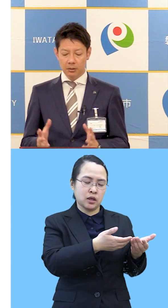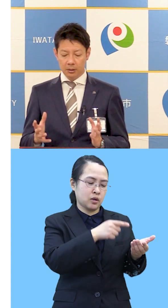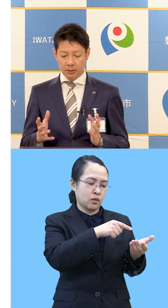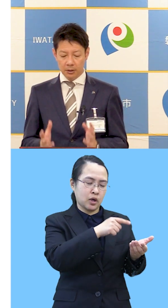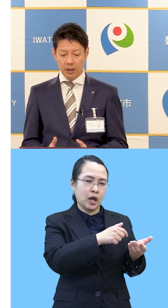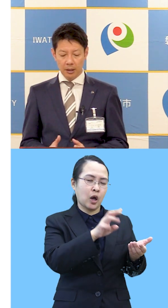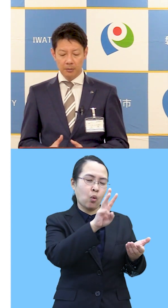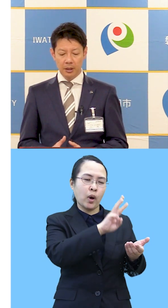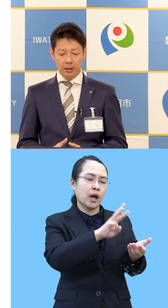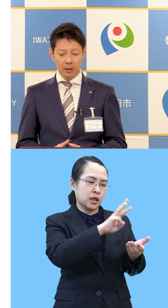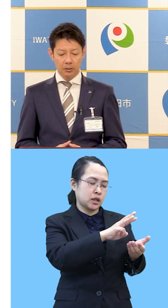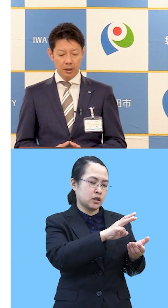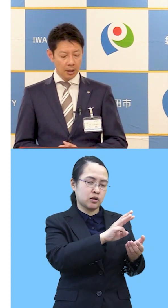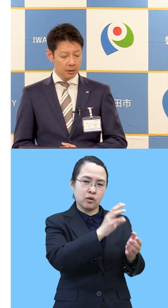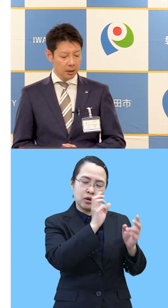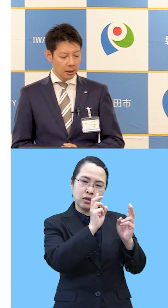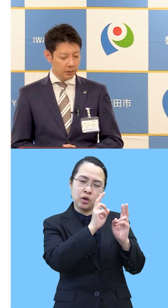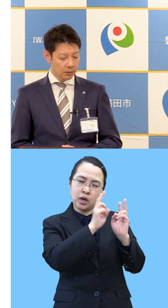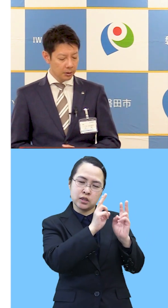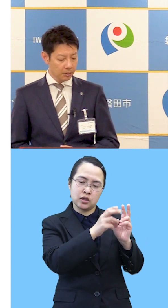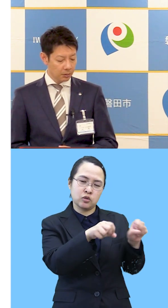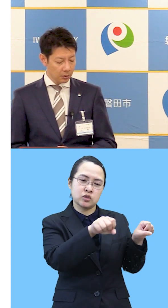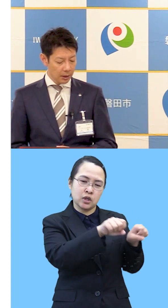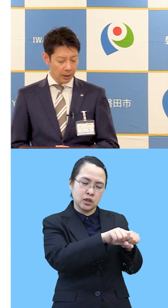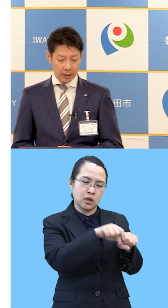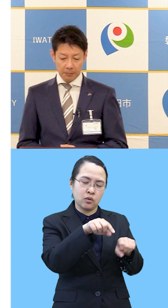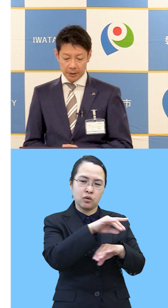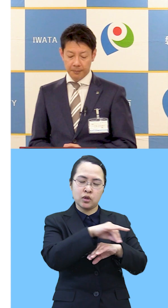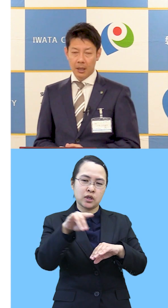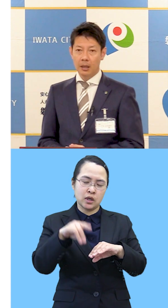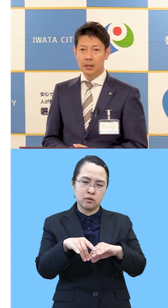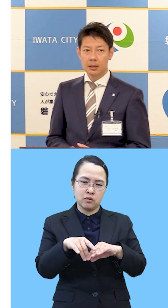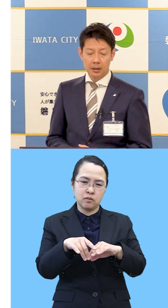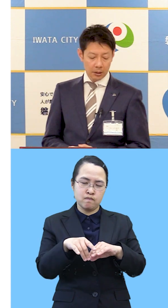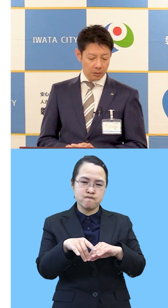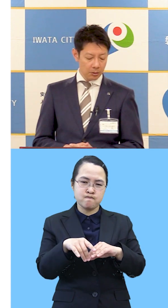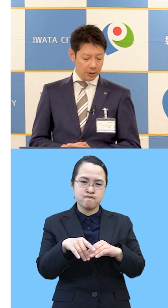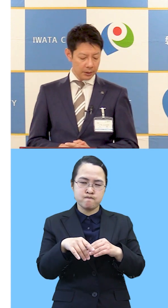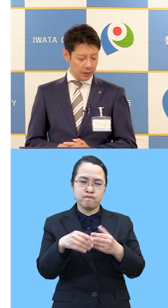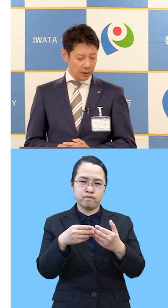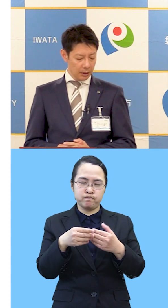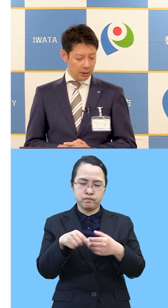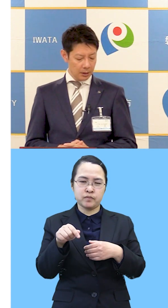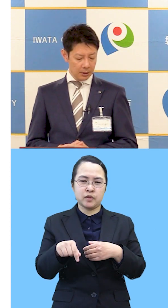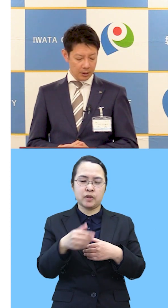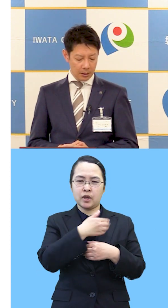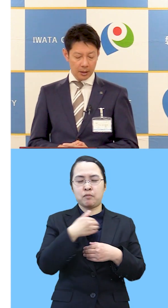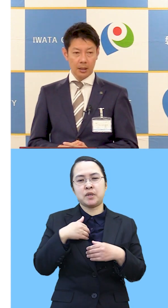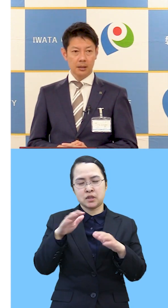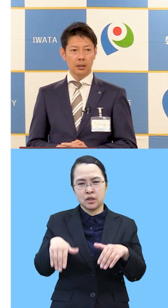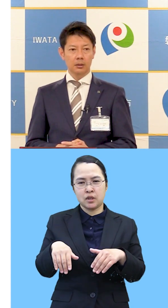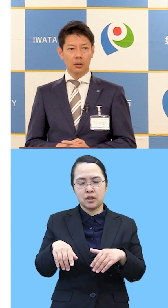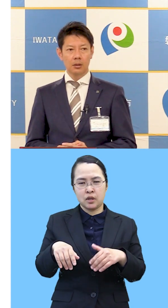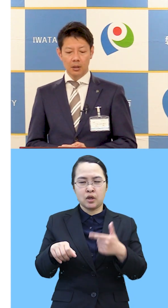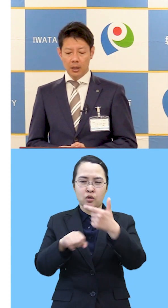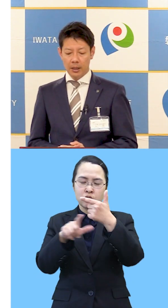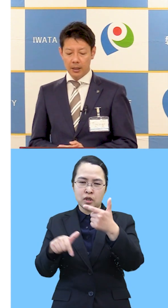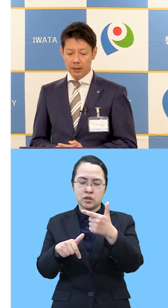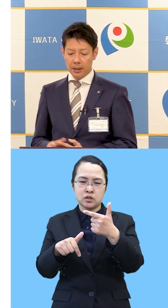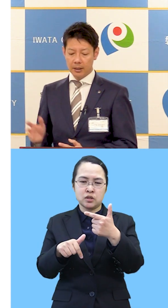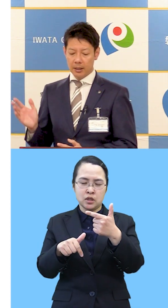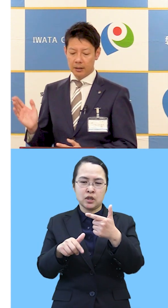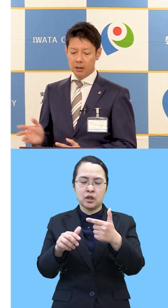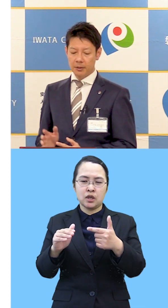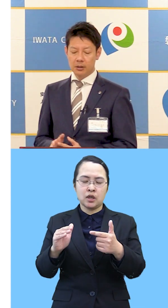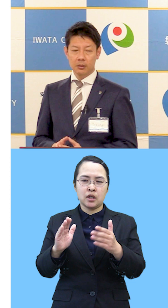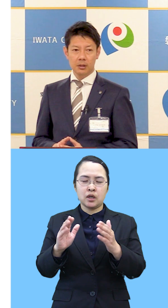イナリーと つなげてもらってこの企画が誕生したところであります。実は6月に神楽坂さんと